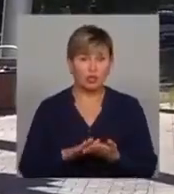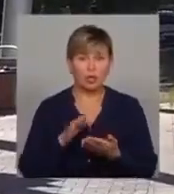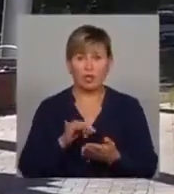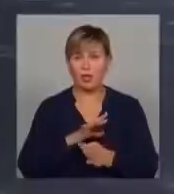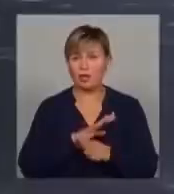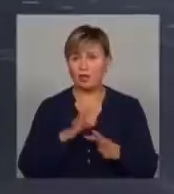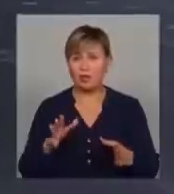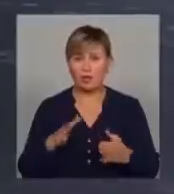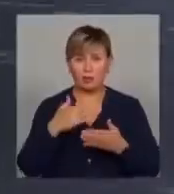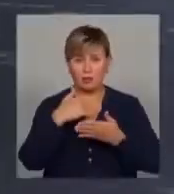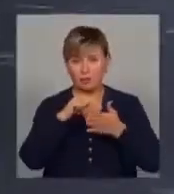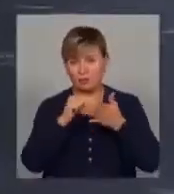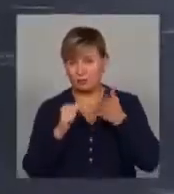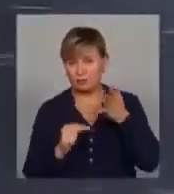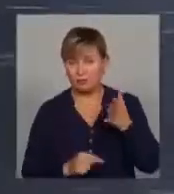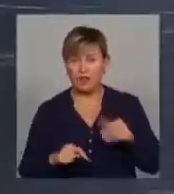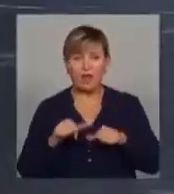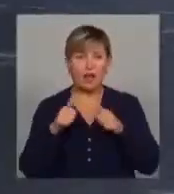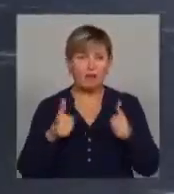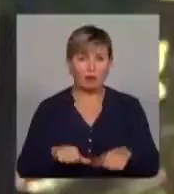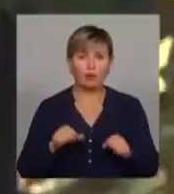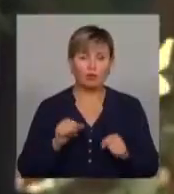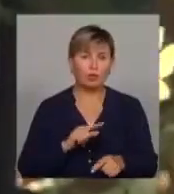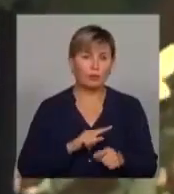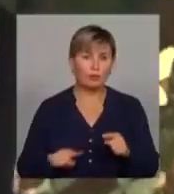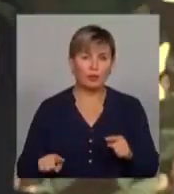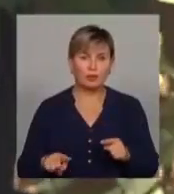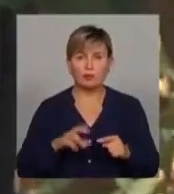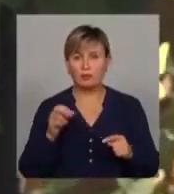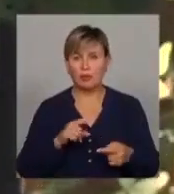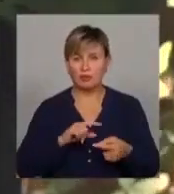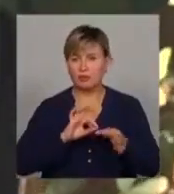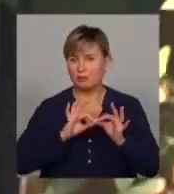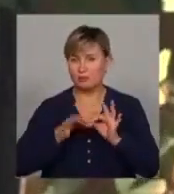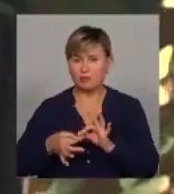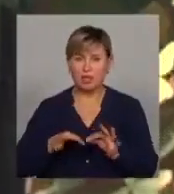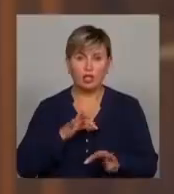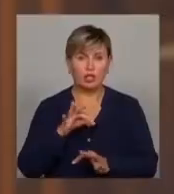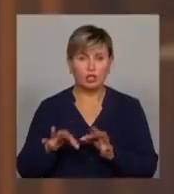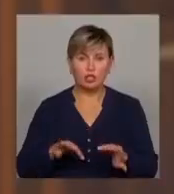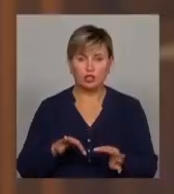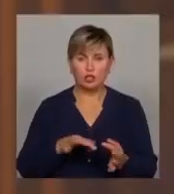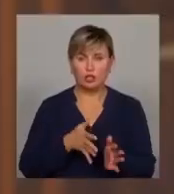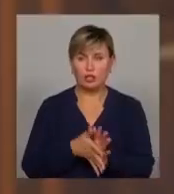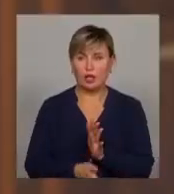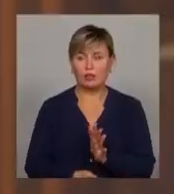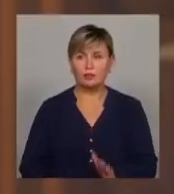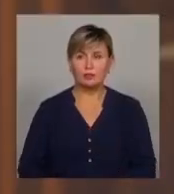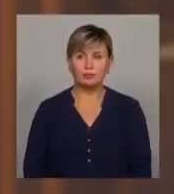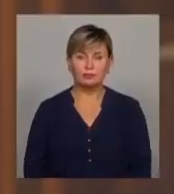ни под один из этих критериев, то оформить транспорт можно быстро, без волокиты и лишних трат.